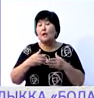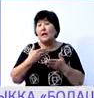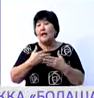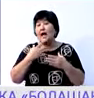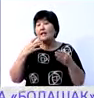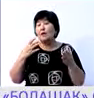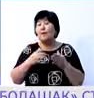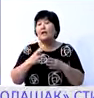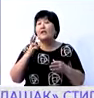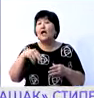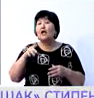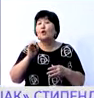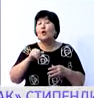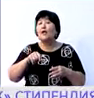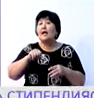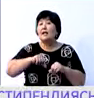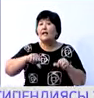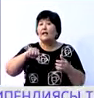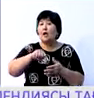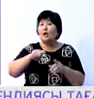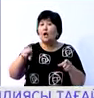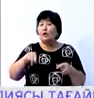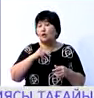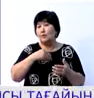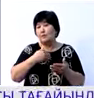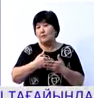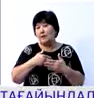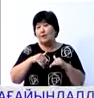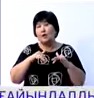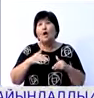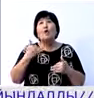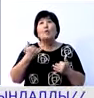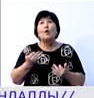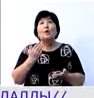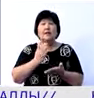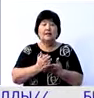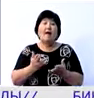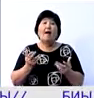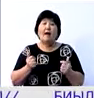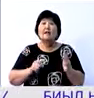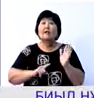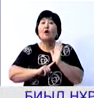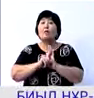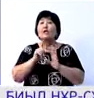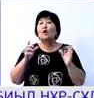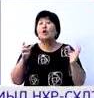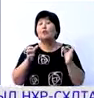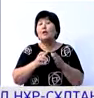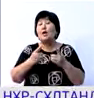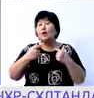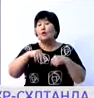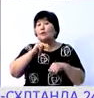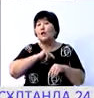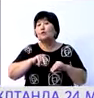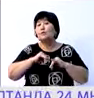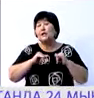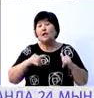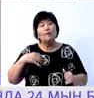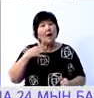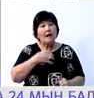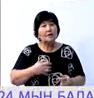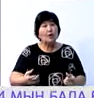партияның ядролық электоратын қалыптастыру жұмыстарын белсенді жүргізсін. Бұл ретте әрине бастауыш партия ұйымдарының жұмысын жетілдірудің де